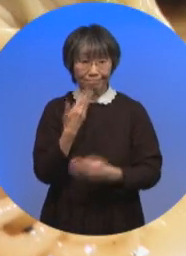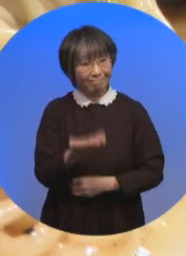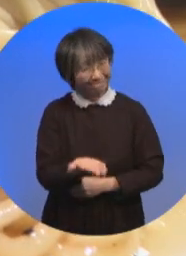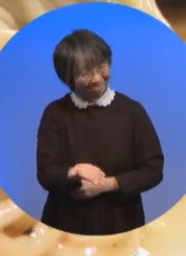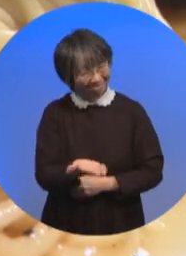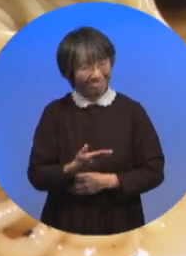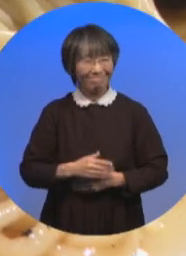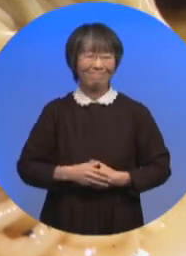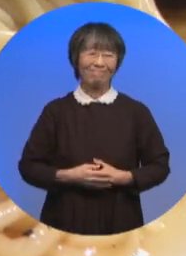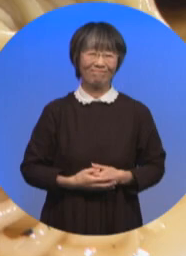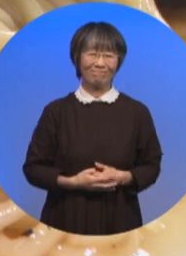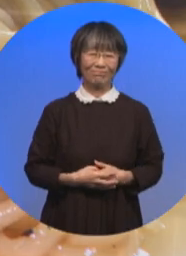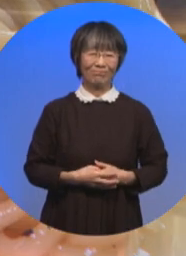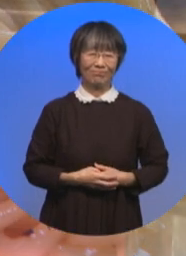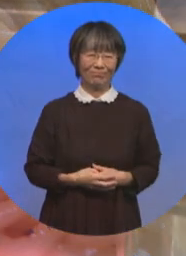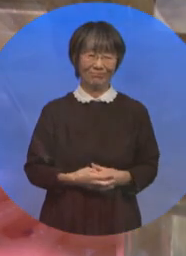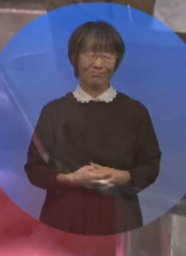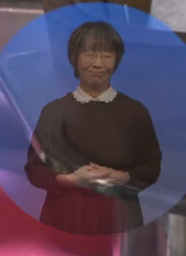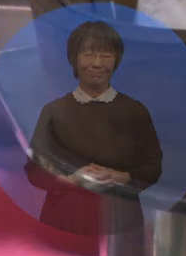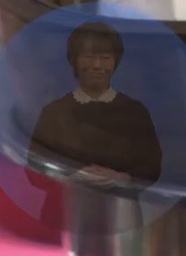人と一緒にいかがですか？